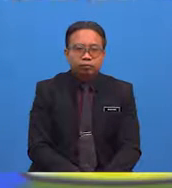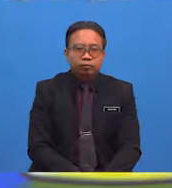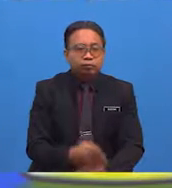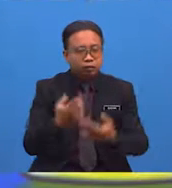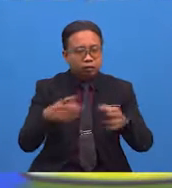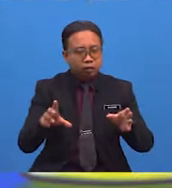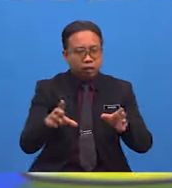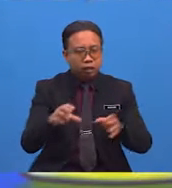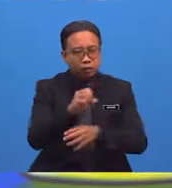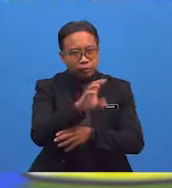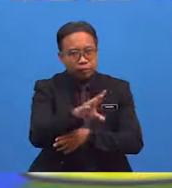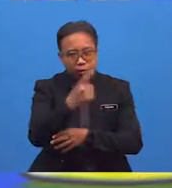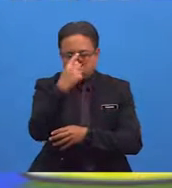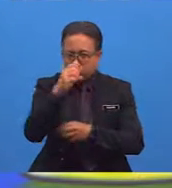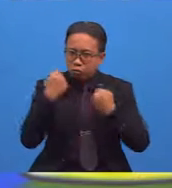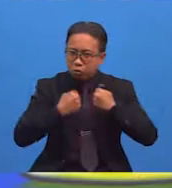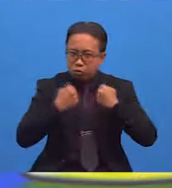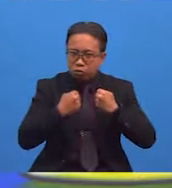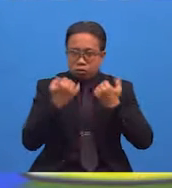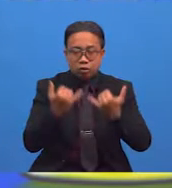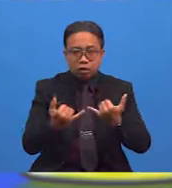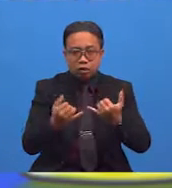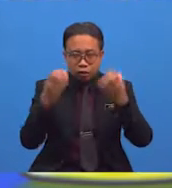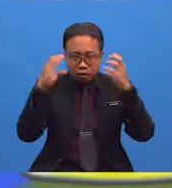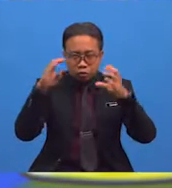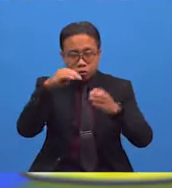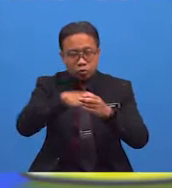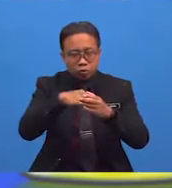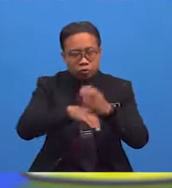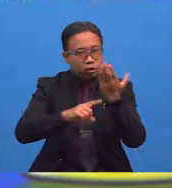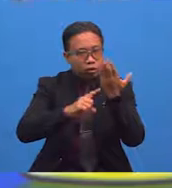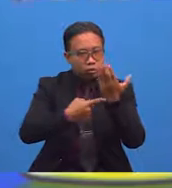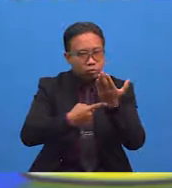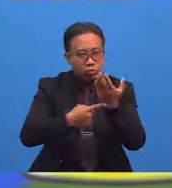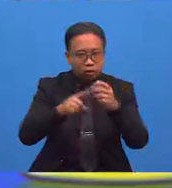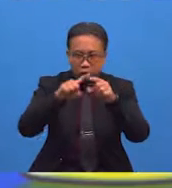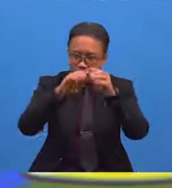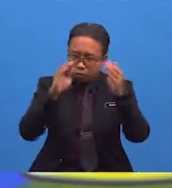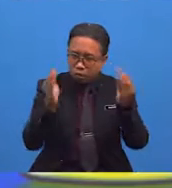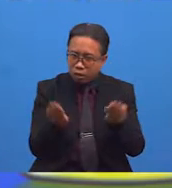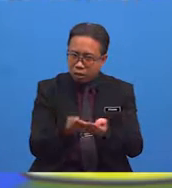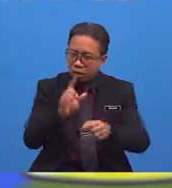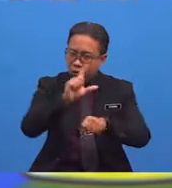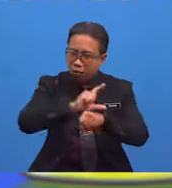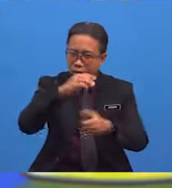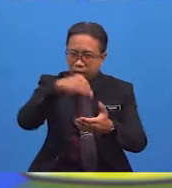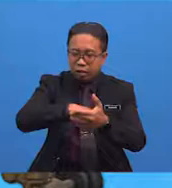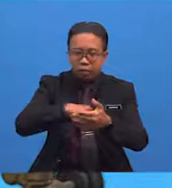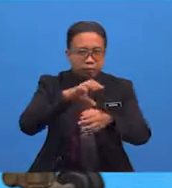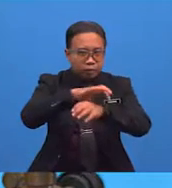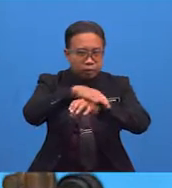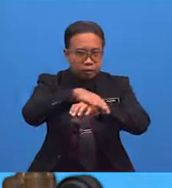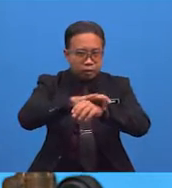Setelah dibiarkan untuk sejuk, sekarang cikgu akan memasukkan semula bebola logam ini ke dalam gelang.